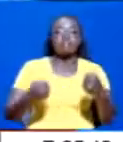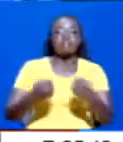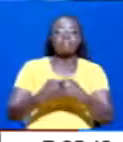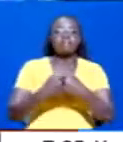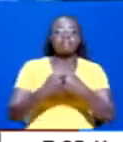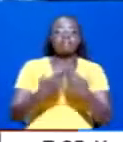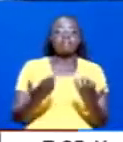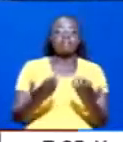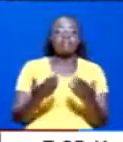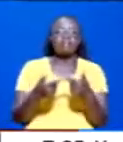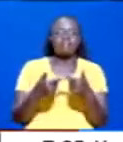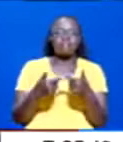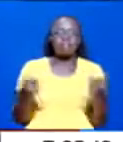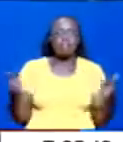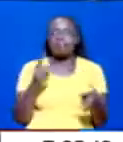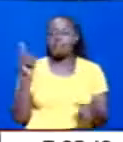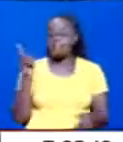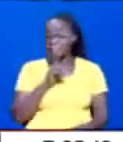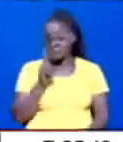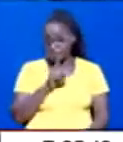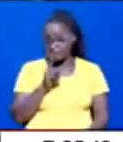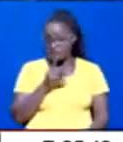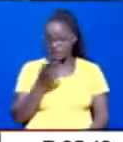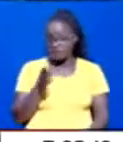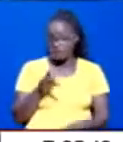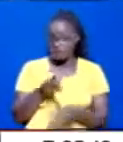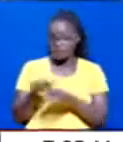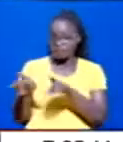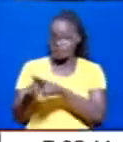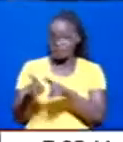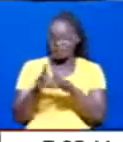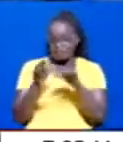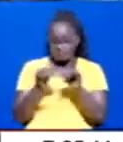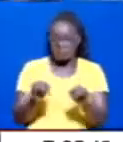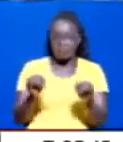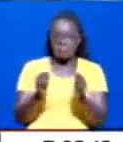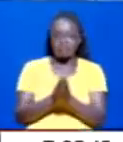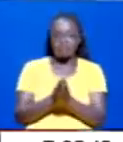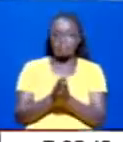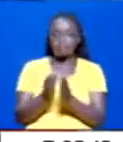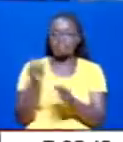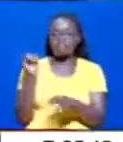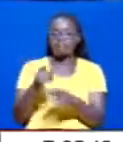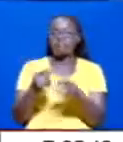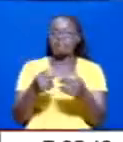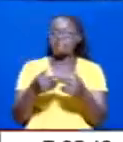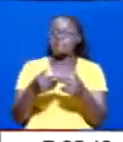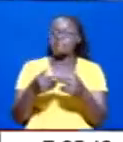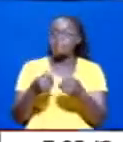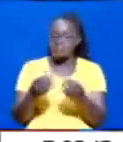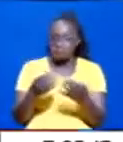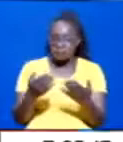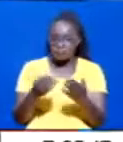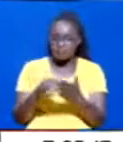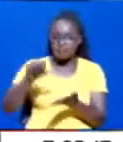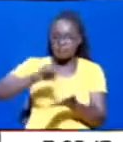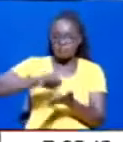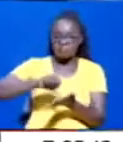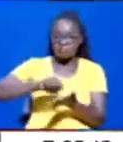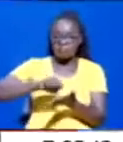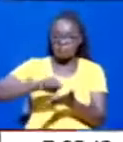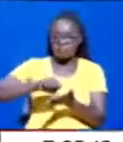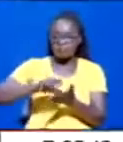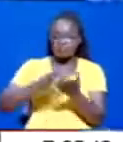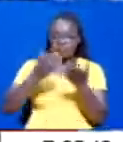na ukinzani mkali. Njau alijituma vilivyo lakini akapoteza kwa wingi wa alama dhidi ya Osman Morjane wa Algeria. Bondia uzani wa